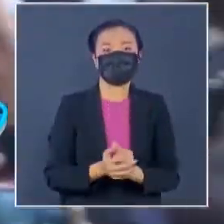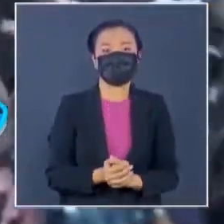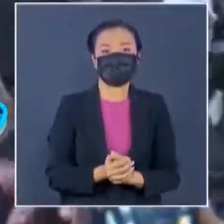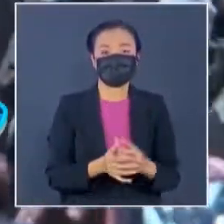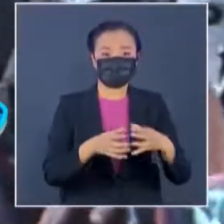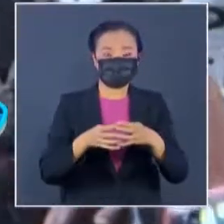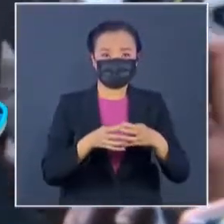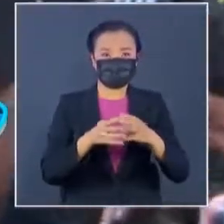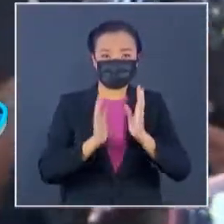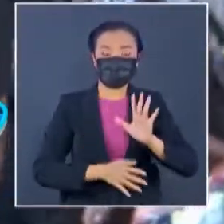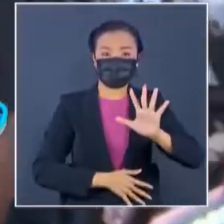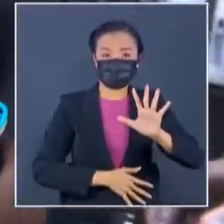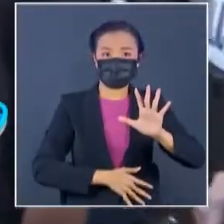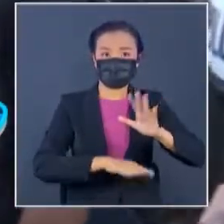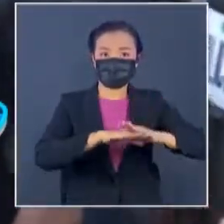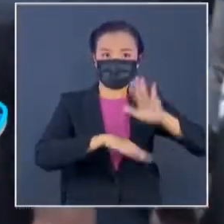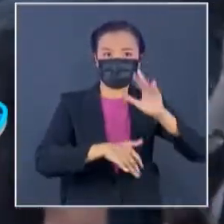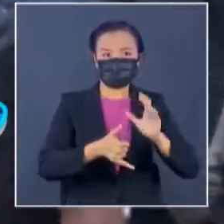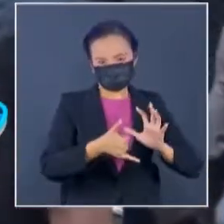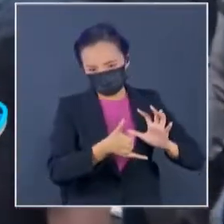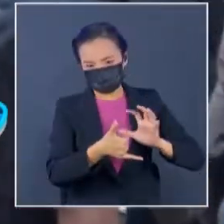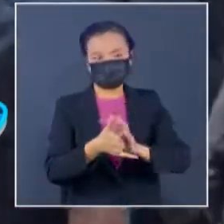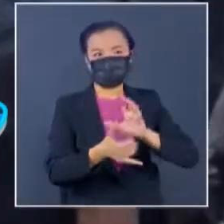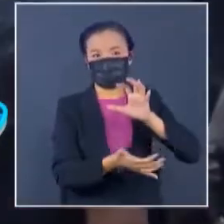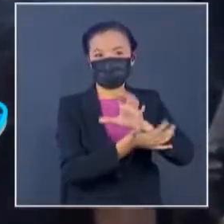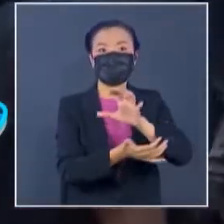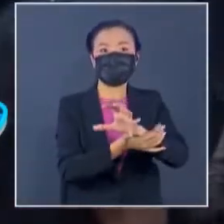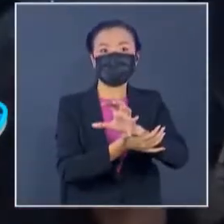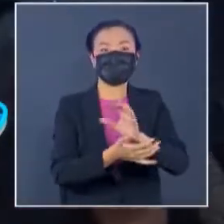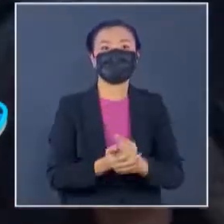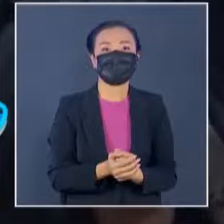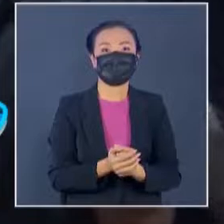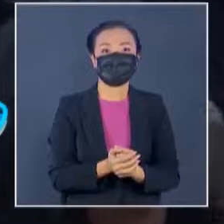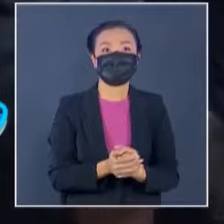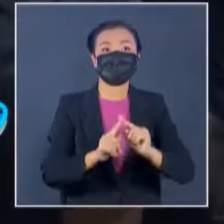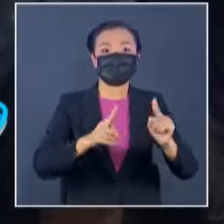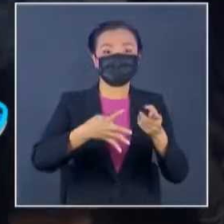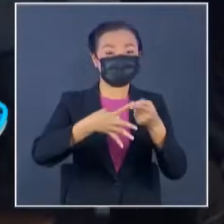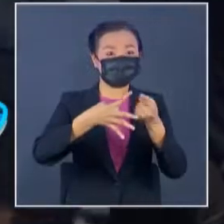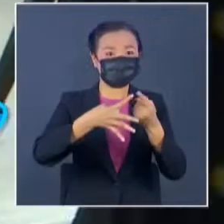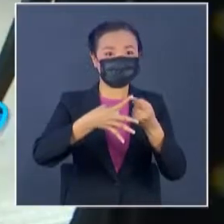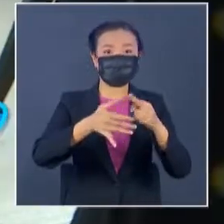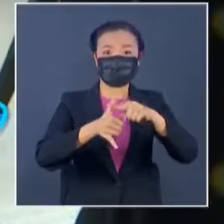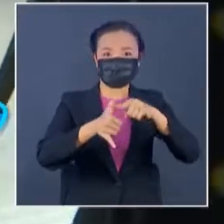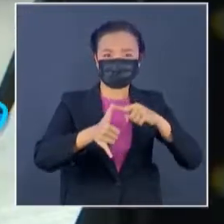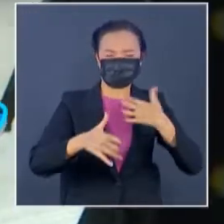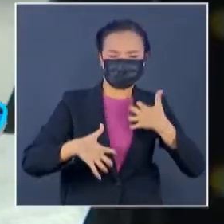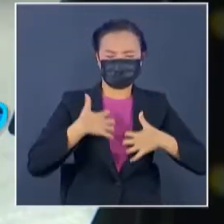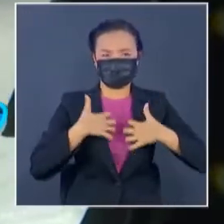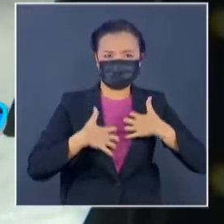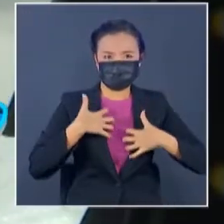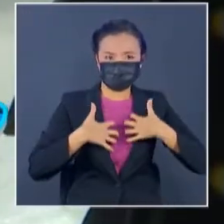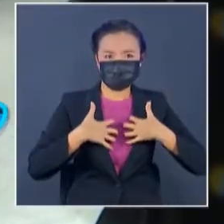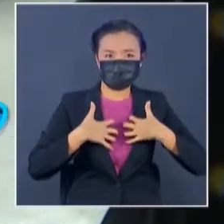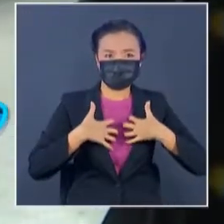ร่วมกันตั้งแต่5คนขึ้นไปข่มขืนใจผู้อื่นแต่ว่าข้อหาร่วมกันฆ่าผู้อื่นโดยทรมานหรือโ